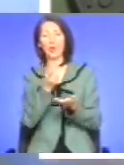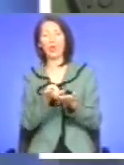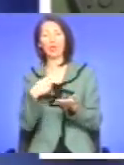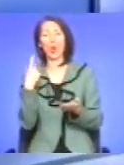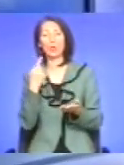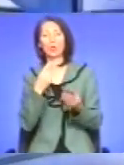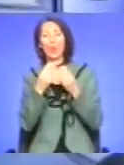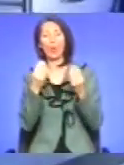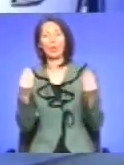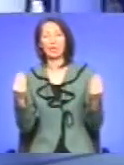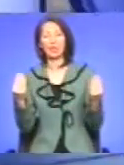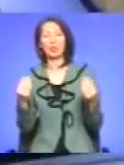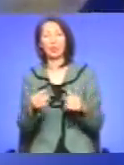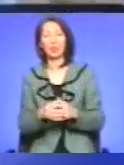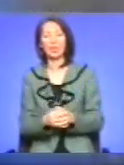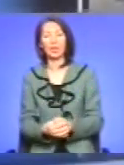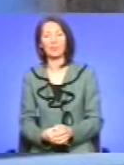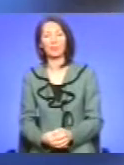музеї.